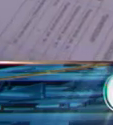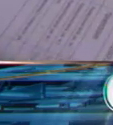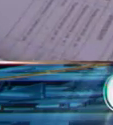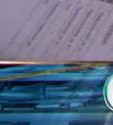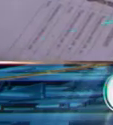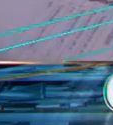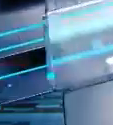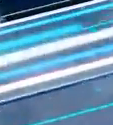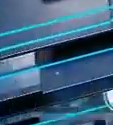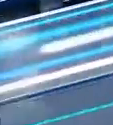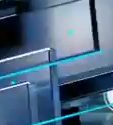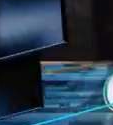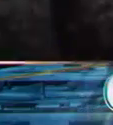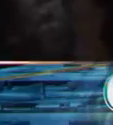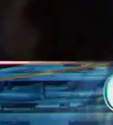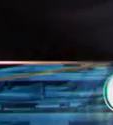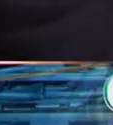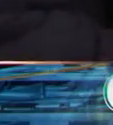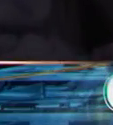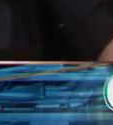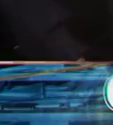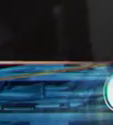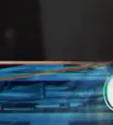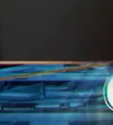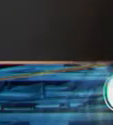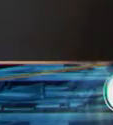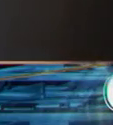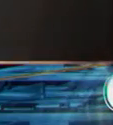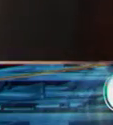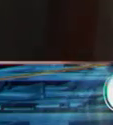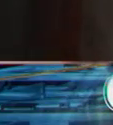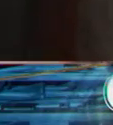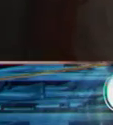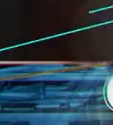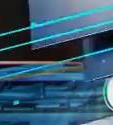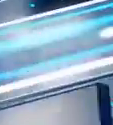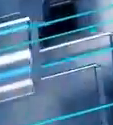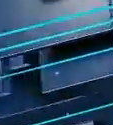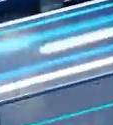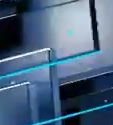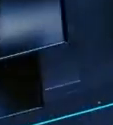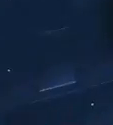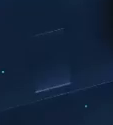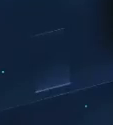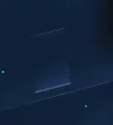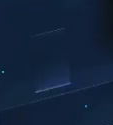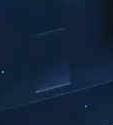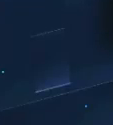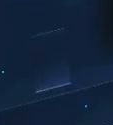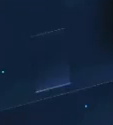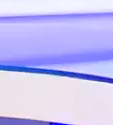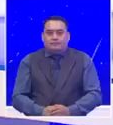метров построек. Всевидящее око. Областной центр активно вооружается камерами видеонаблюдения.